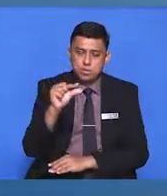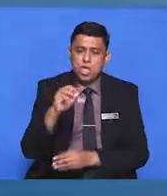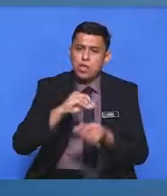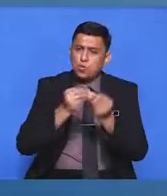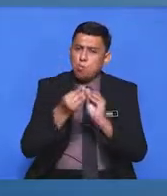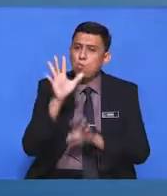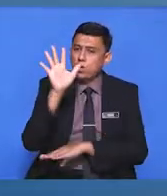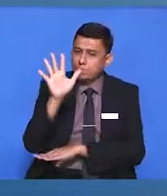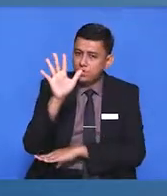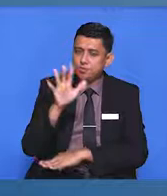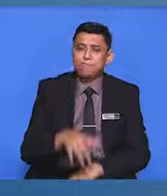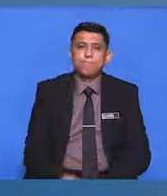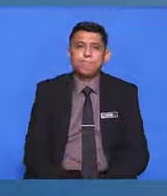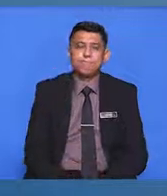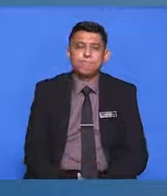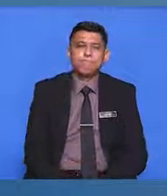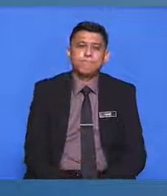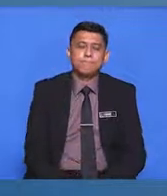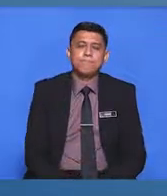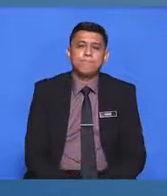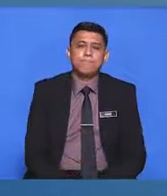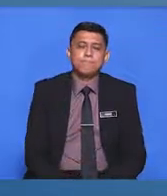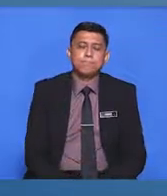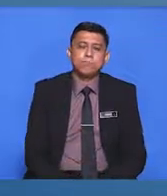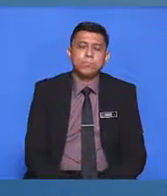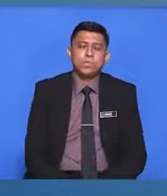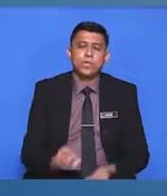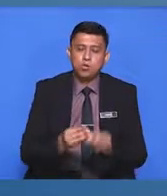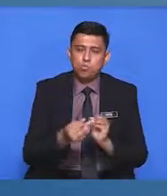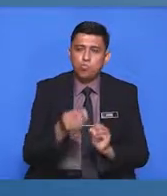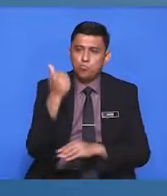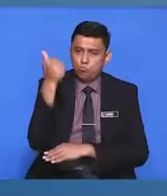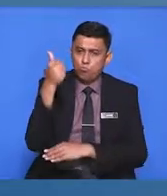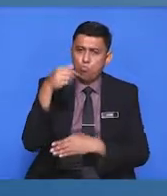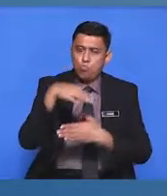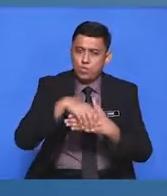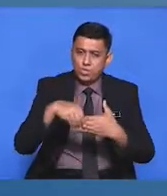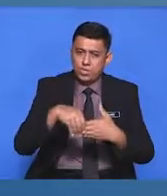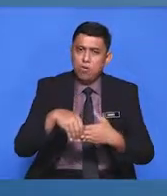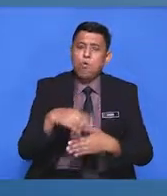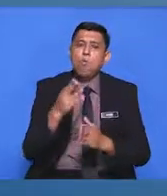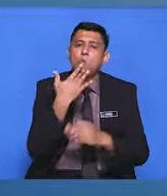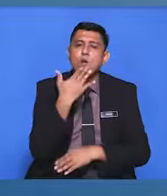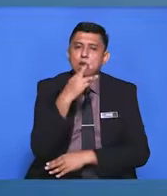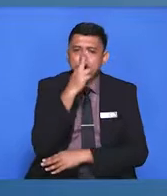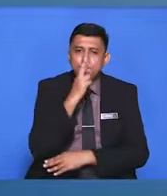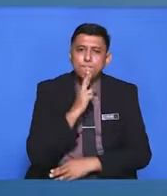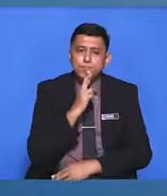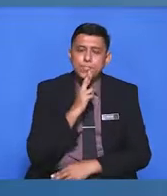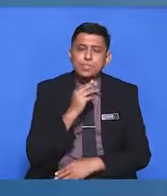mempunyai nilai wang RM5. Duit RM10 berwarna